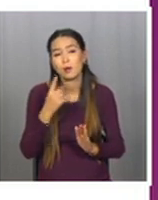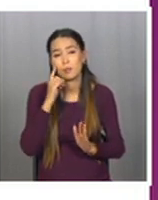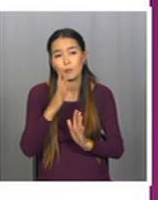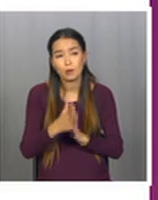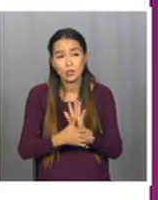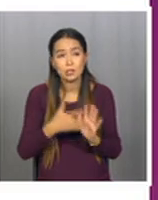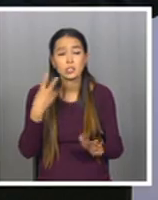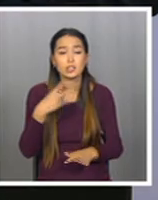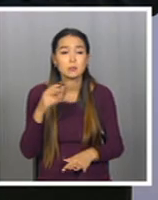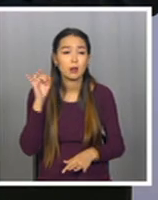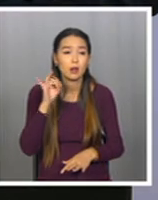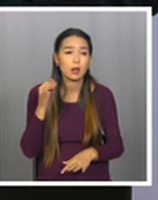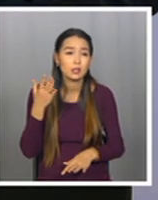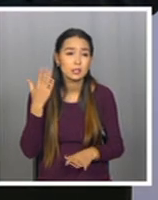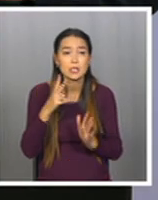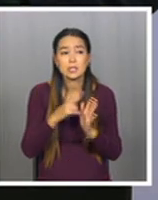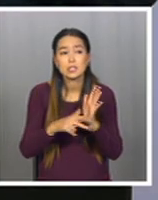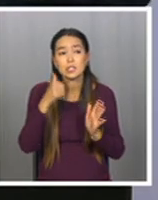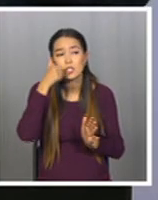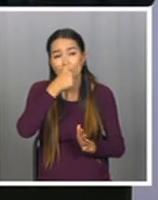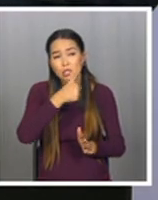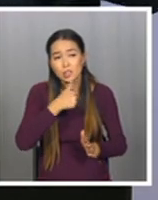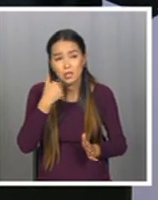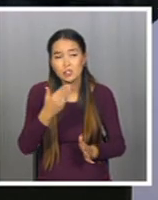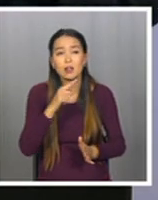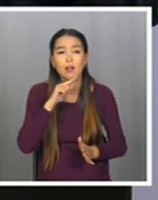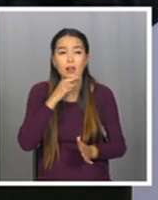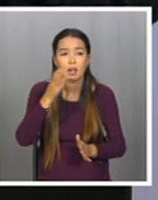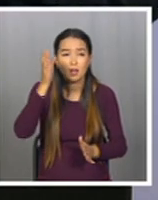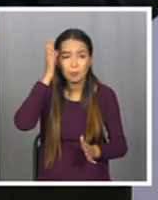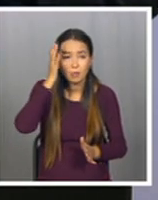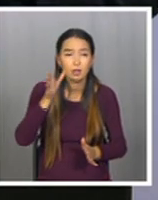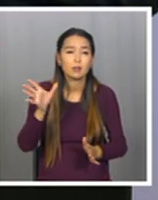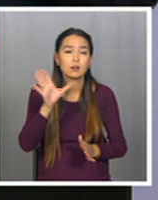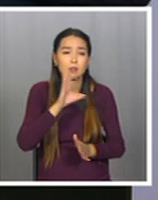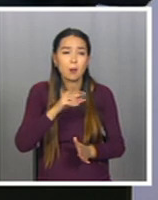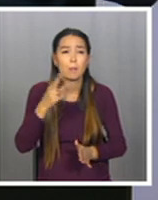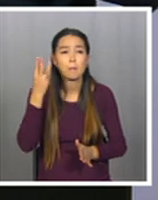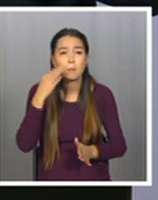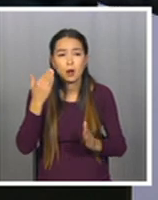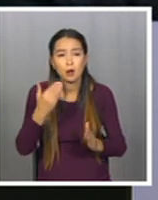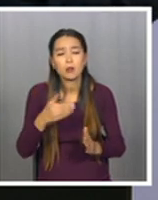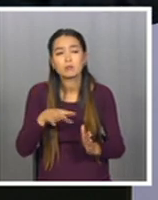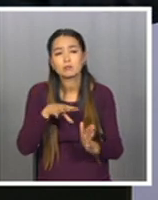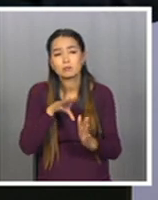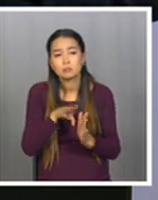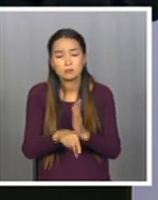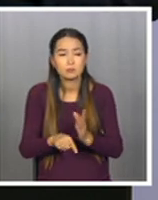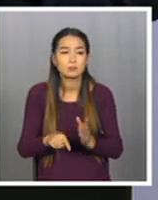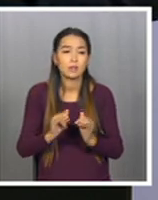20-шы ғасырдың 80-ші жылдары экономика ғылымында Қытай моделі ұғымы айналымға